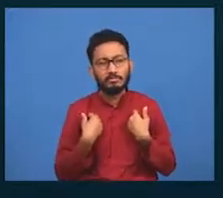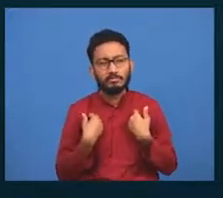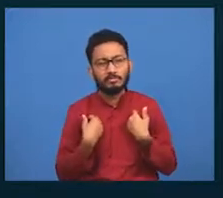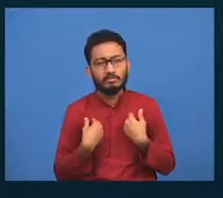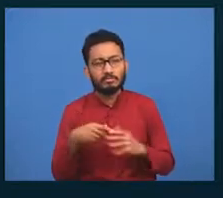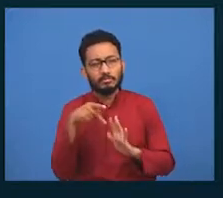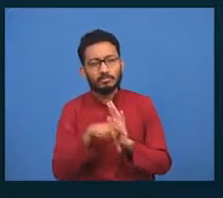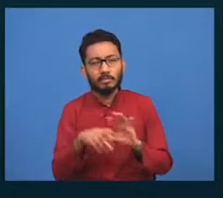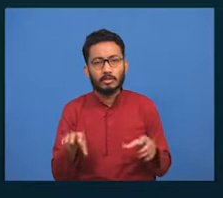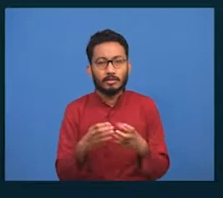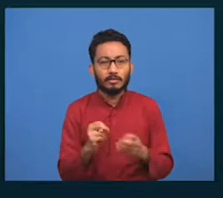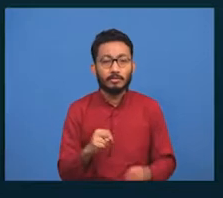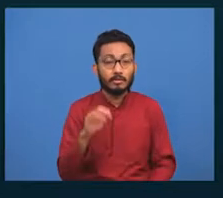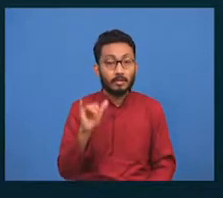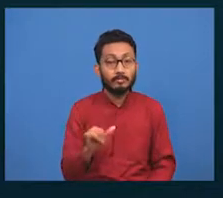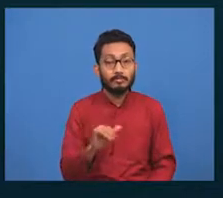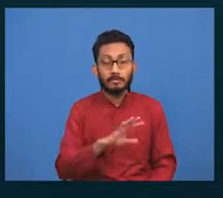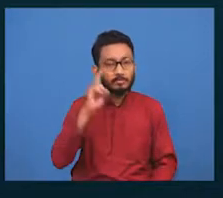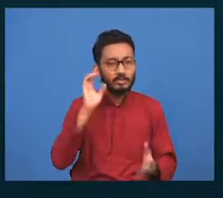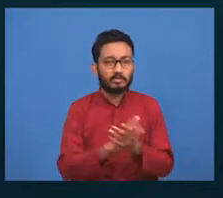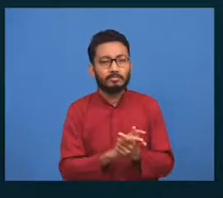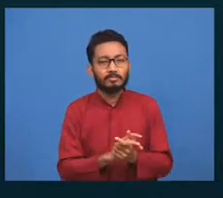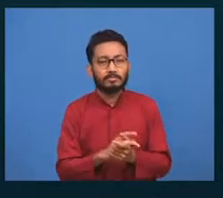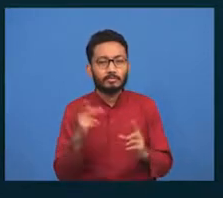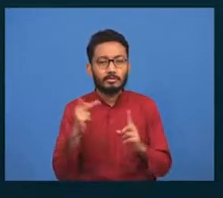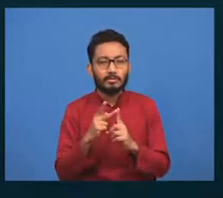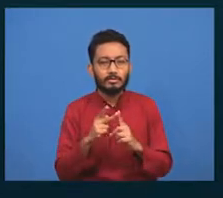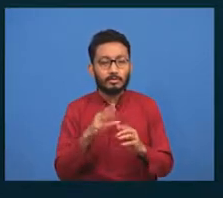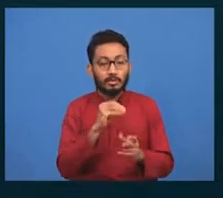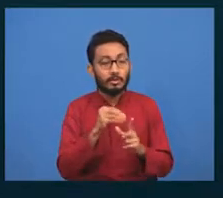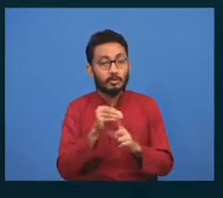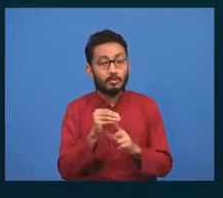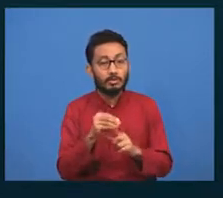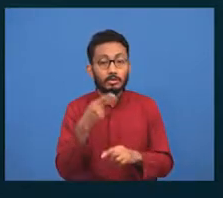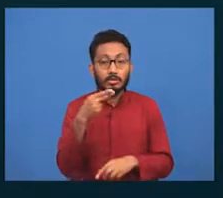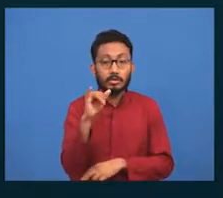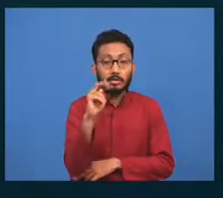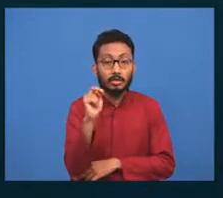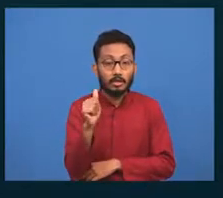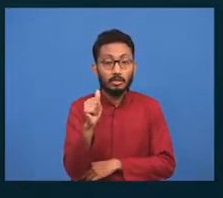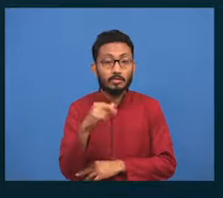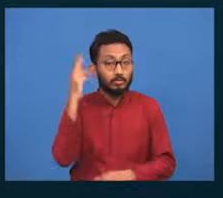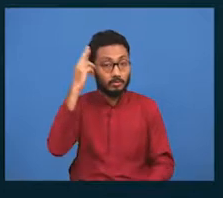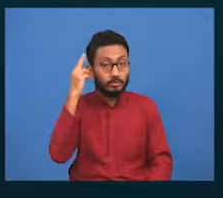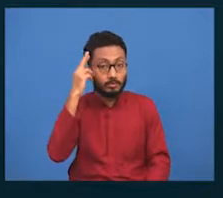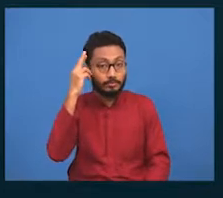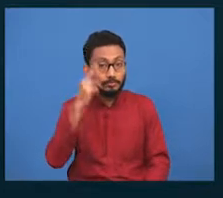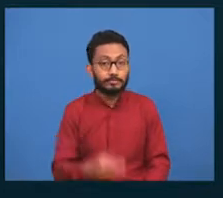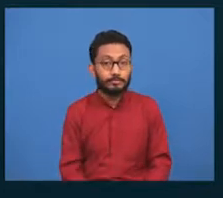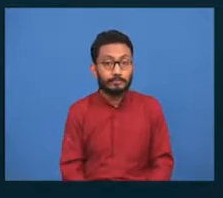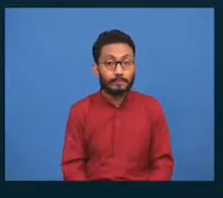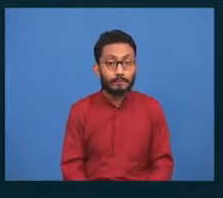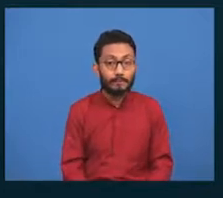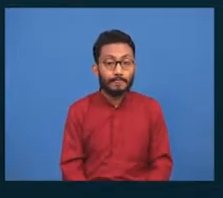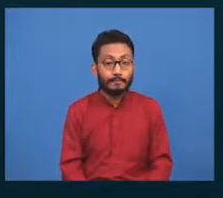wasallam. Manakala perbuatan menghina Rasulullah sallallahu alaihi wasallam seperti menghina yang menurunkan ajaran Islam